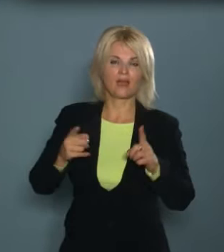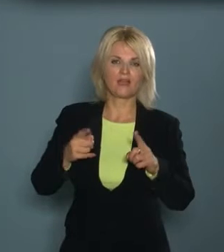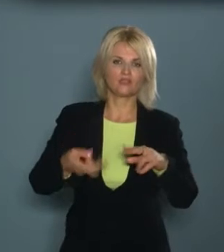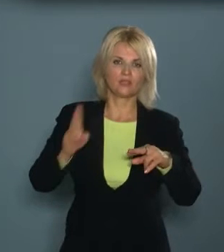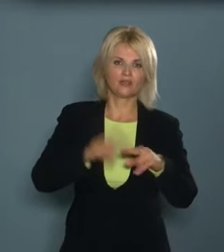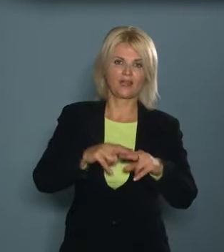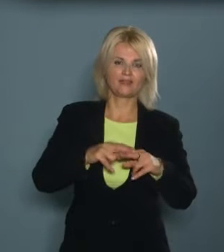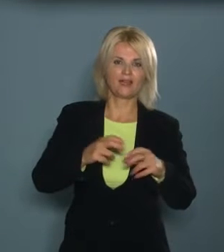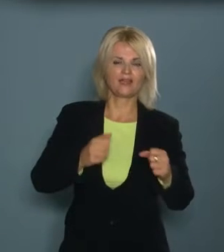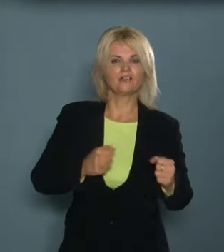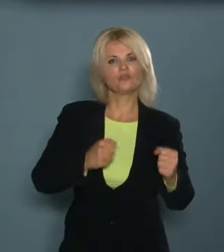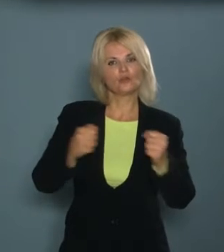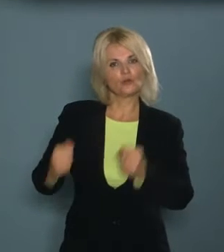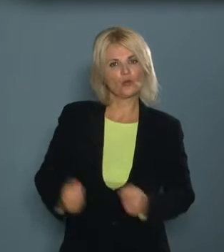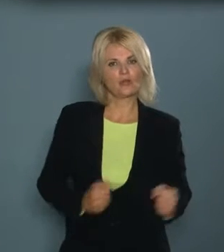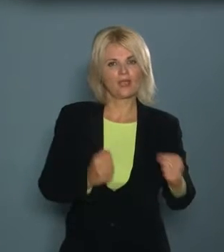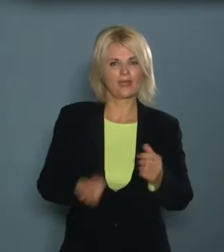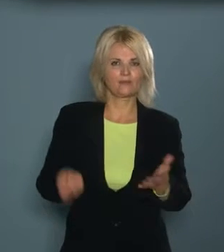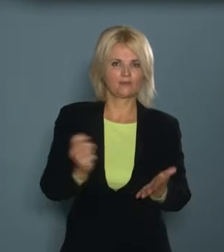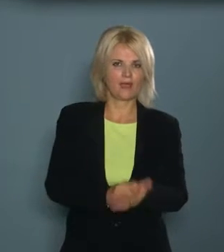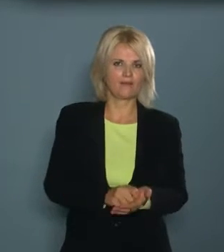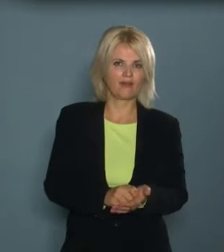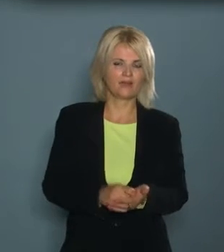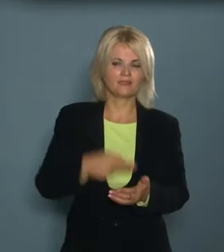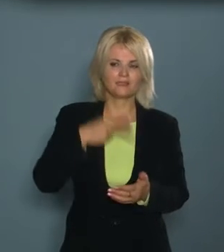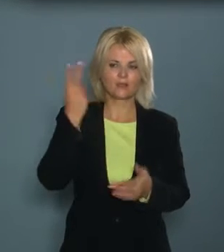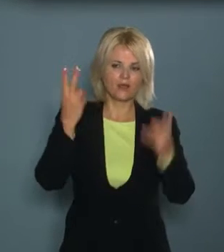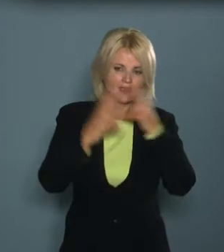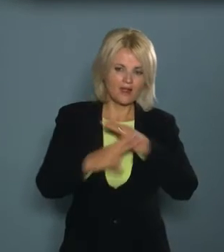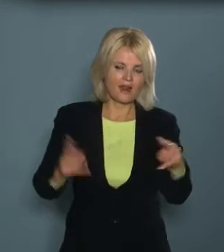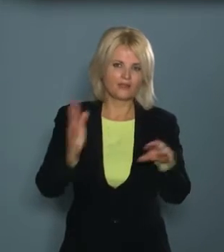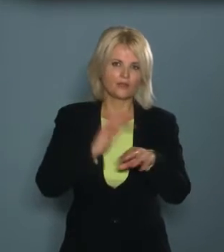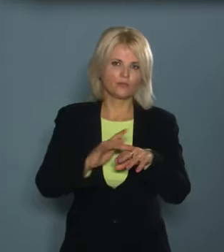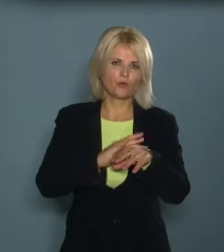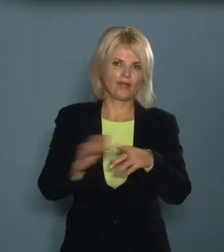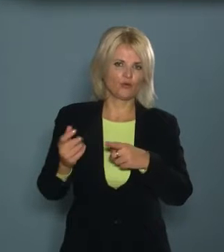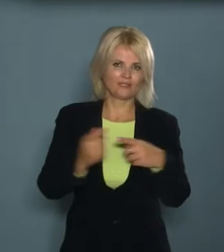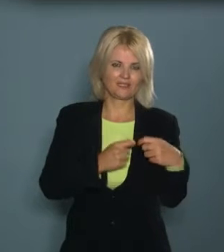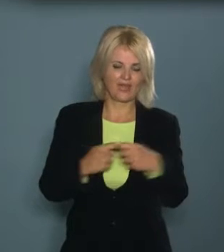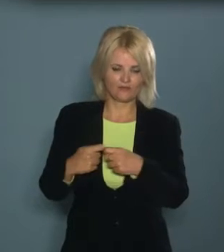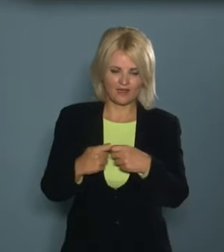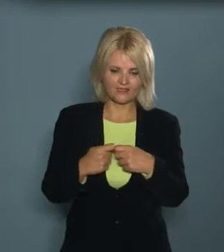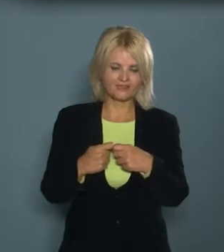röntgent megvásárolni, hogy ne kelljen a dél-pesti kórházba. Tehát olyan szakellátást próbálunk szervezni a saját